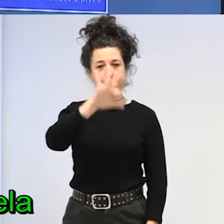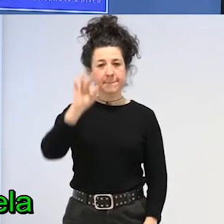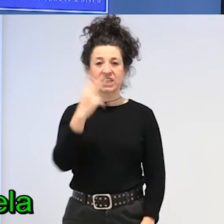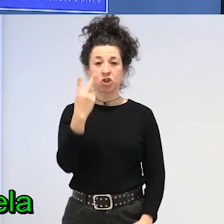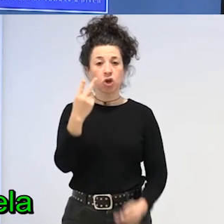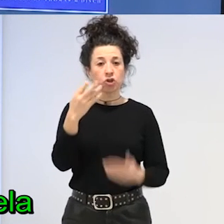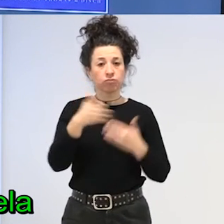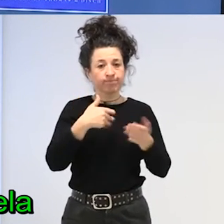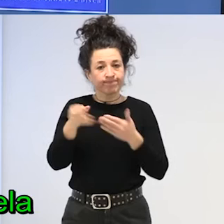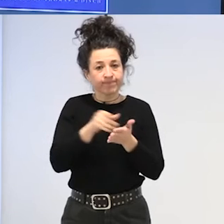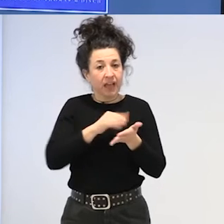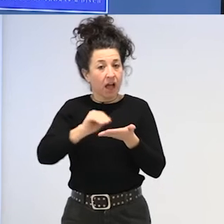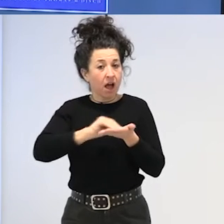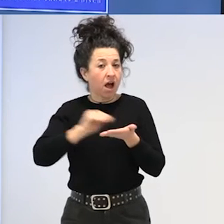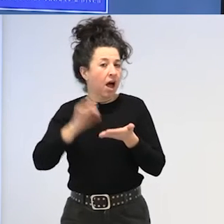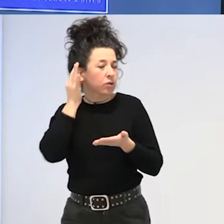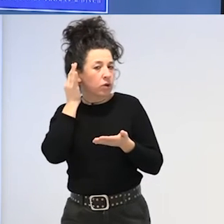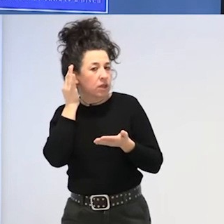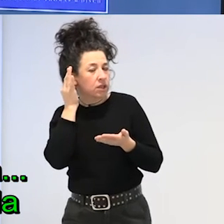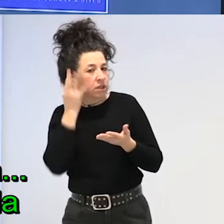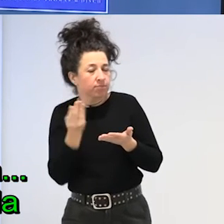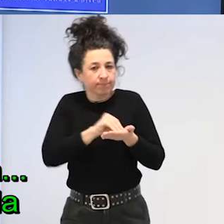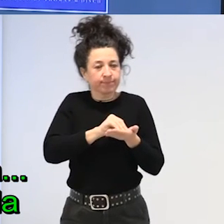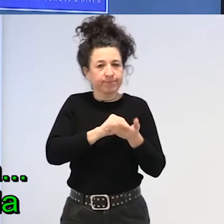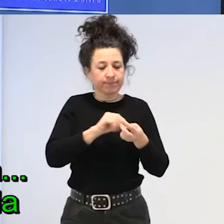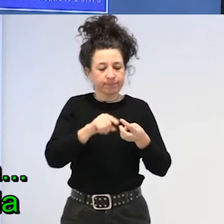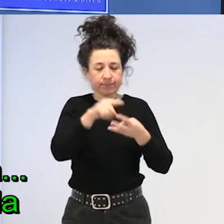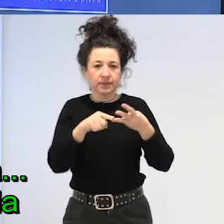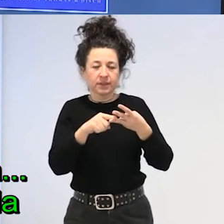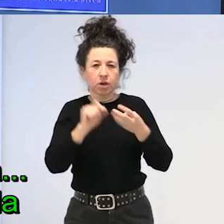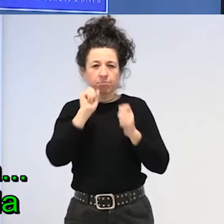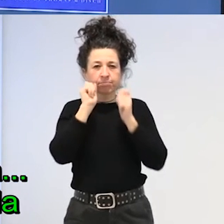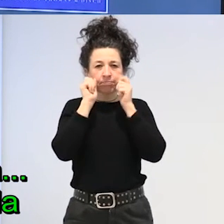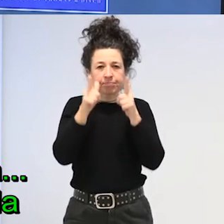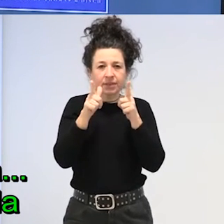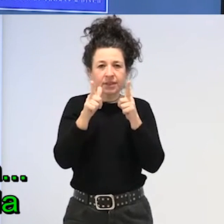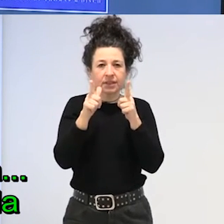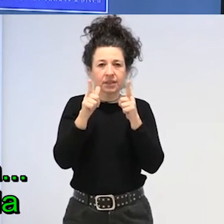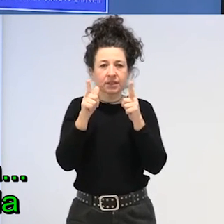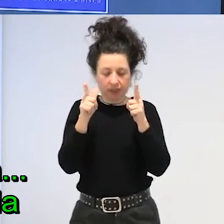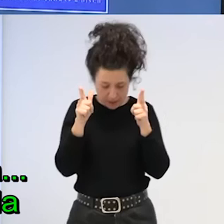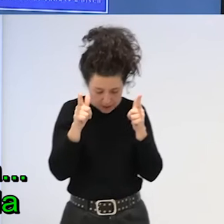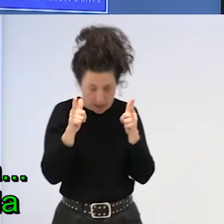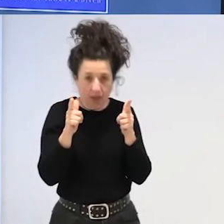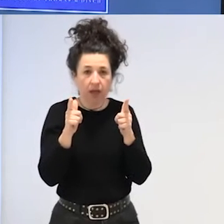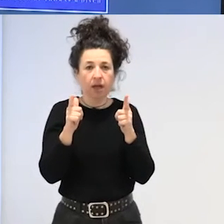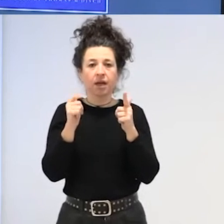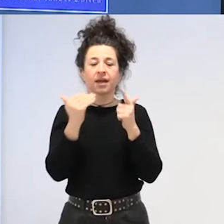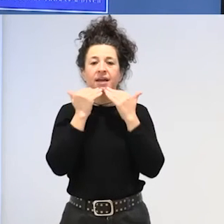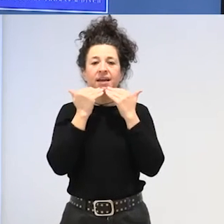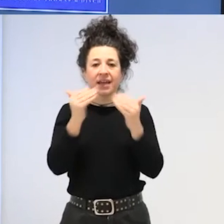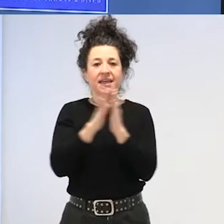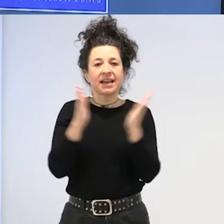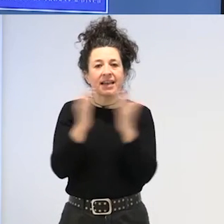idazle, deskubritu nituela liburu bati esker, deitzen dana, ingeles ez dago, deitzen dana